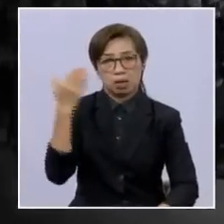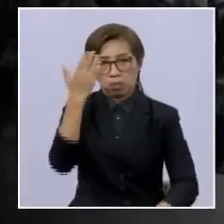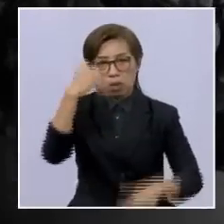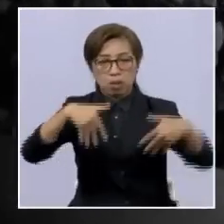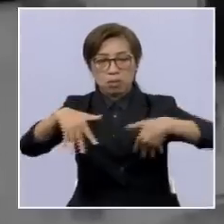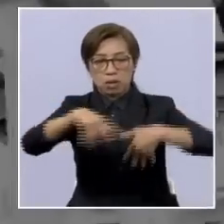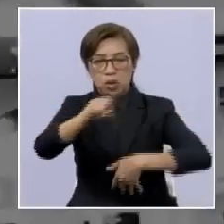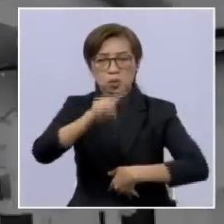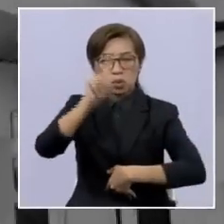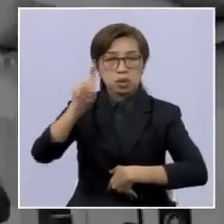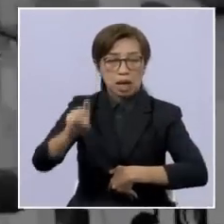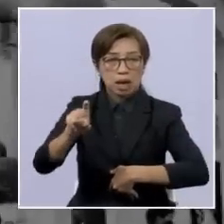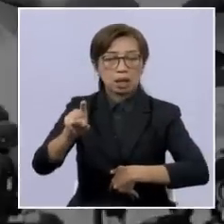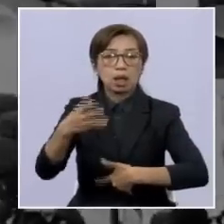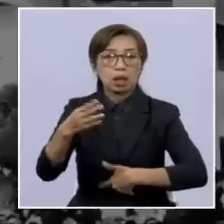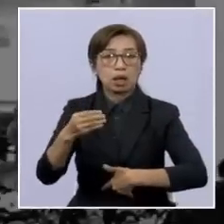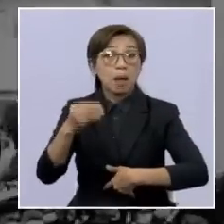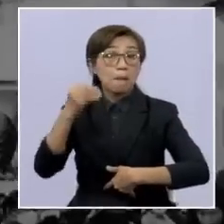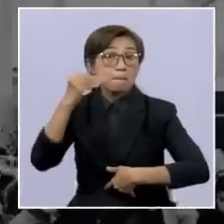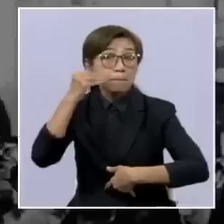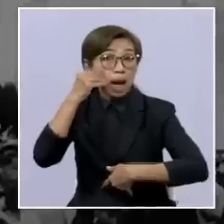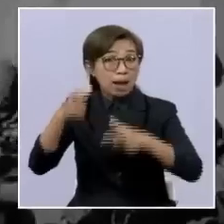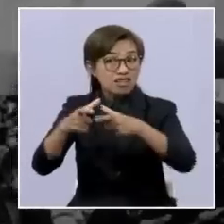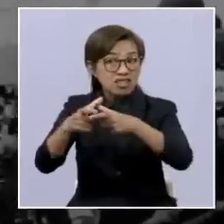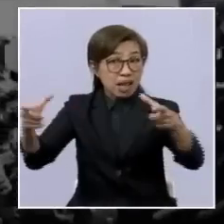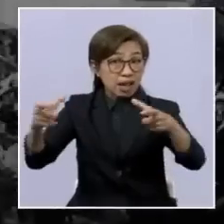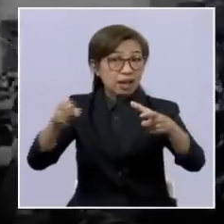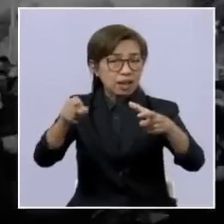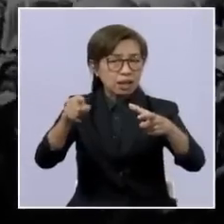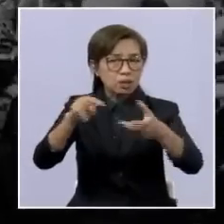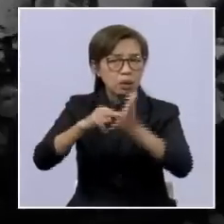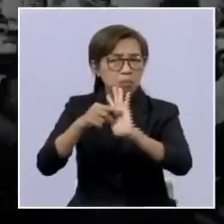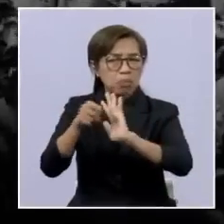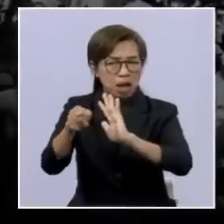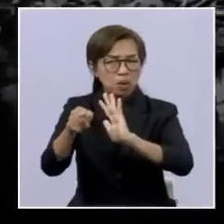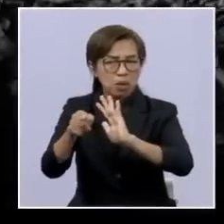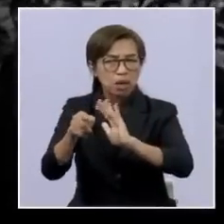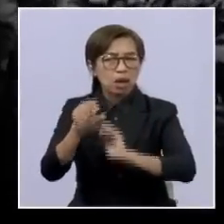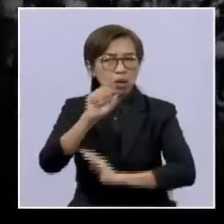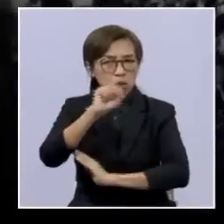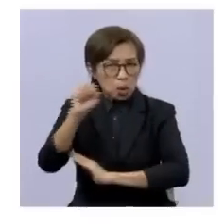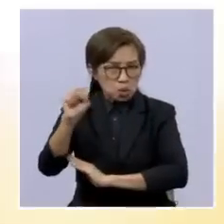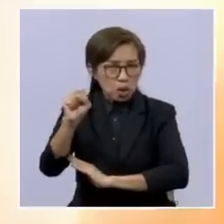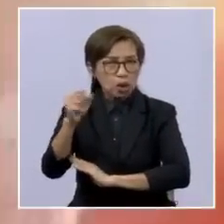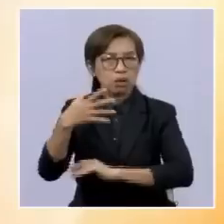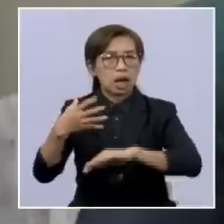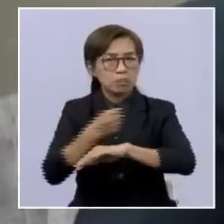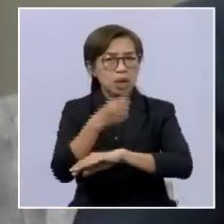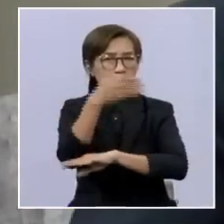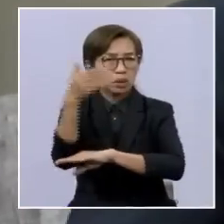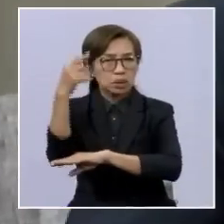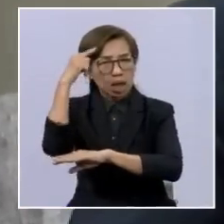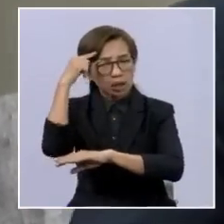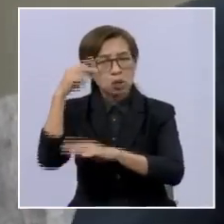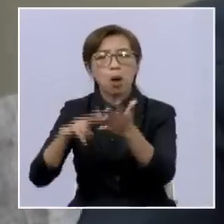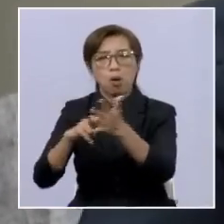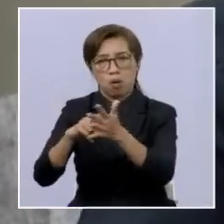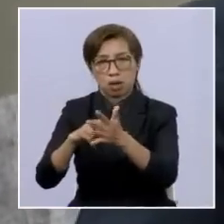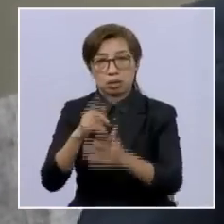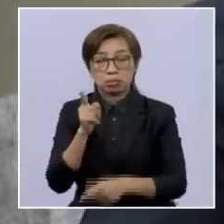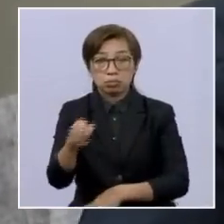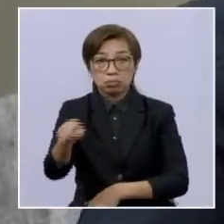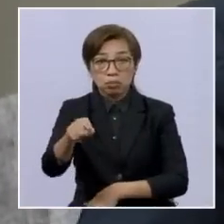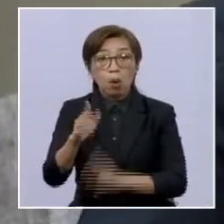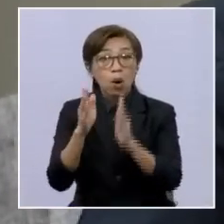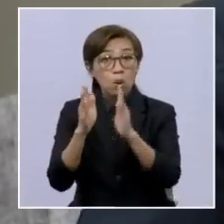โมเดลบ้านใหญ่ว่าเฮ้ยบ้านใหญ่น่าจะอ่อนละกับการเมืองชาติคือมันเจอคนที่เป็นบ้านใหญ่แ